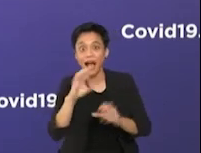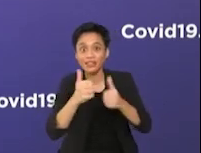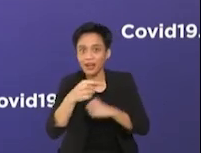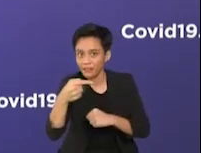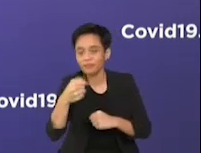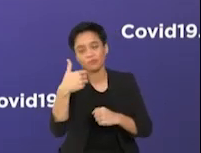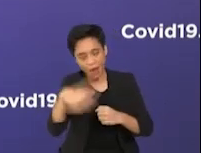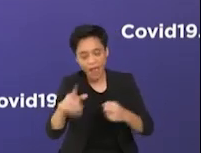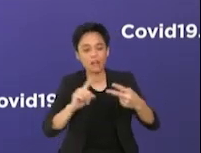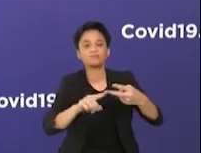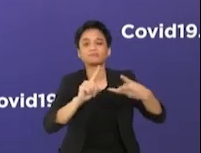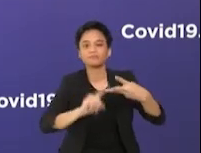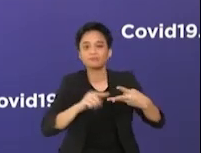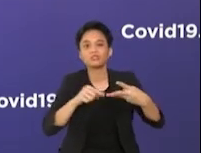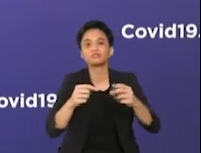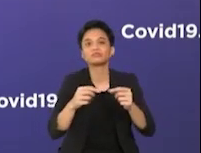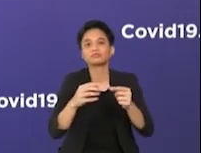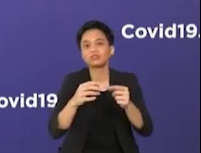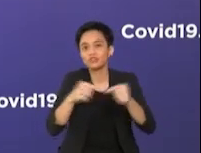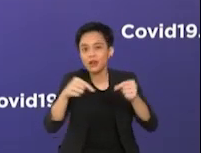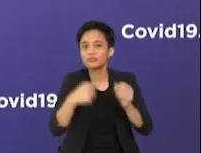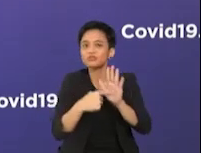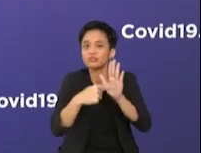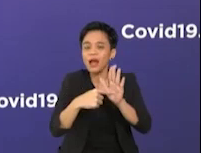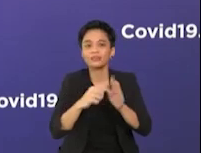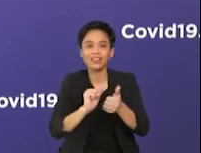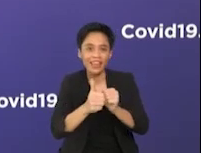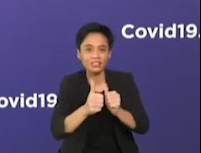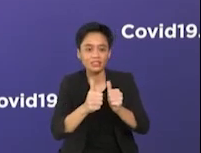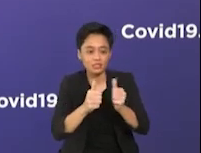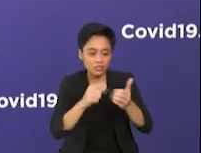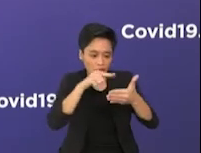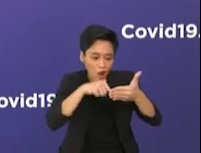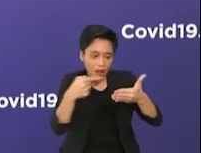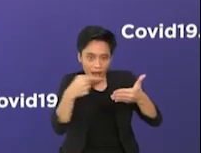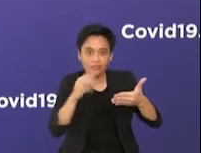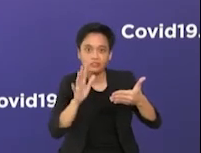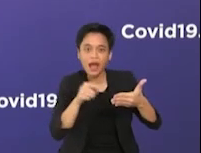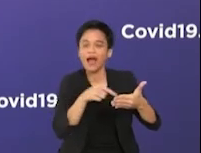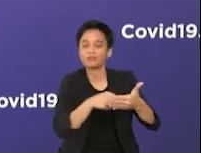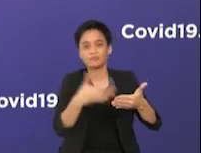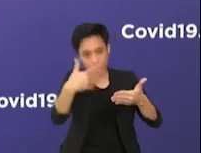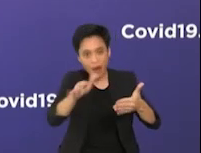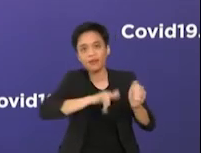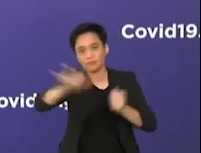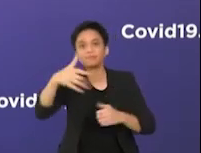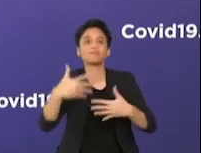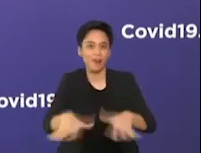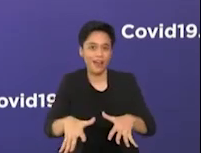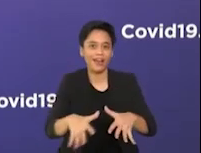telah melaksanakan replied that yang negatif dan tidak reaktif hanya inilah yang kirimkan untuk melakukan penerbangan